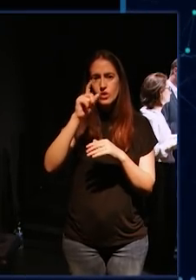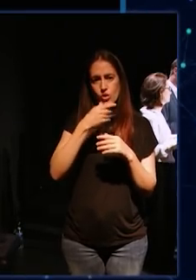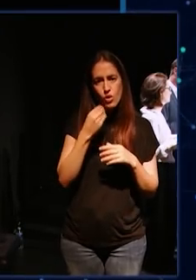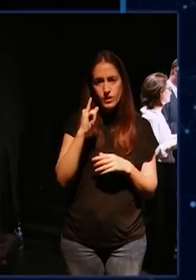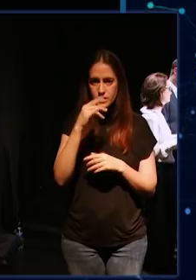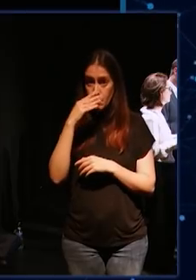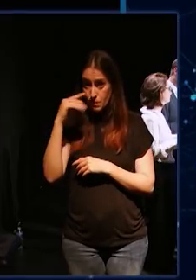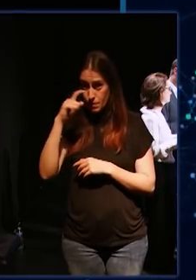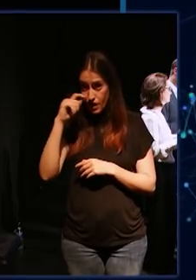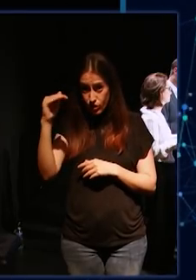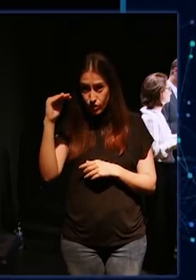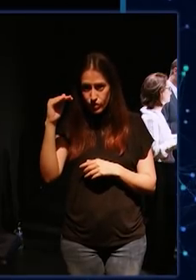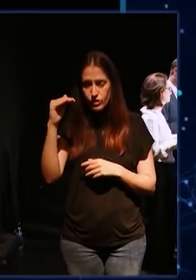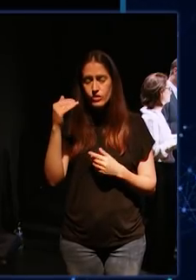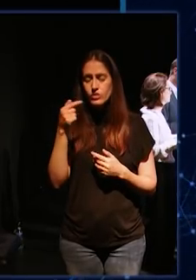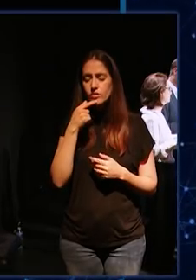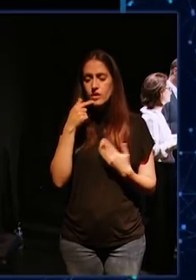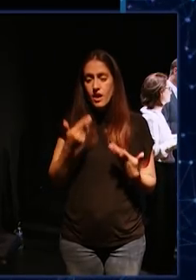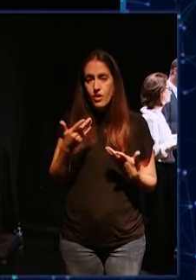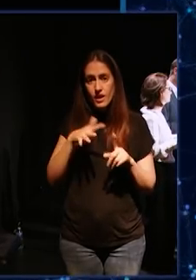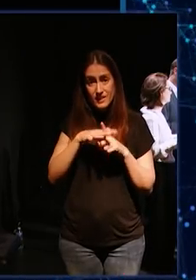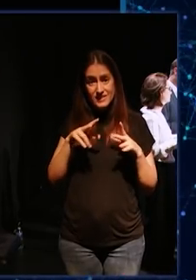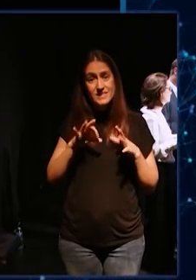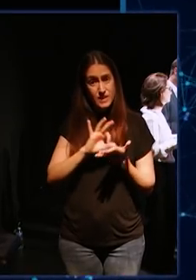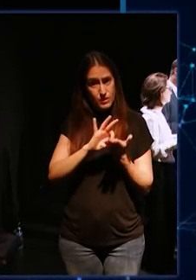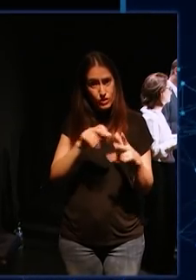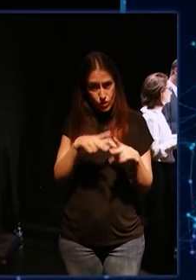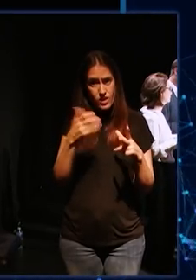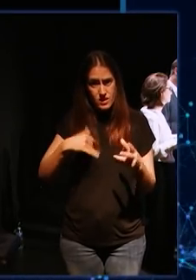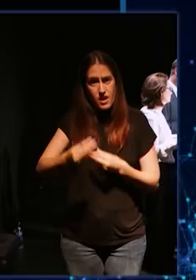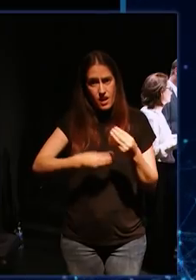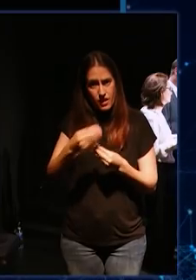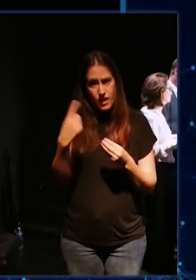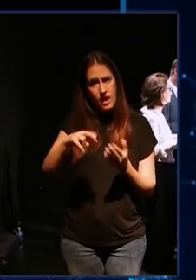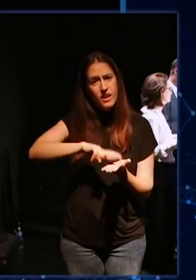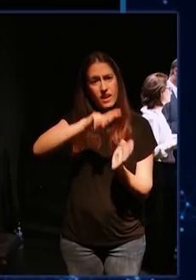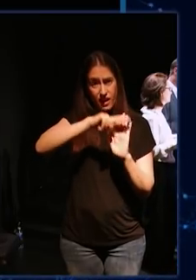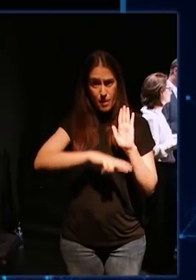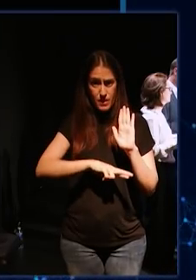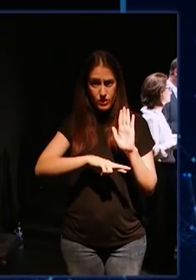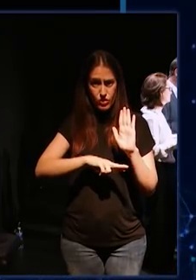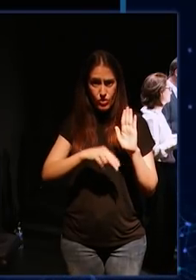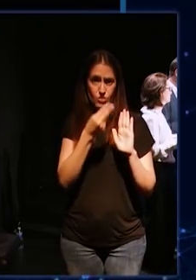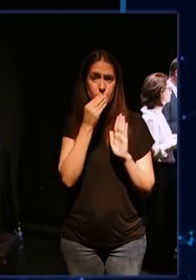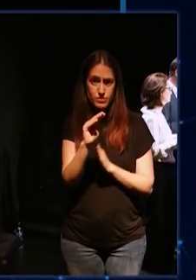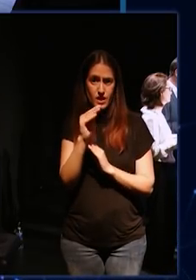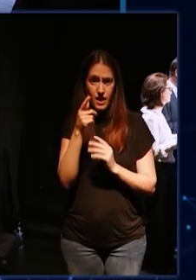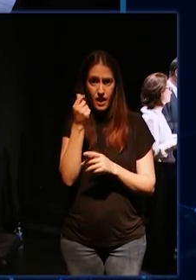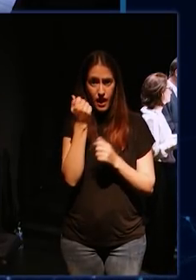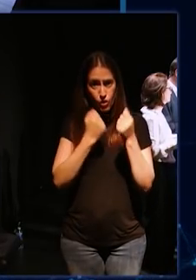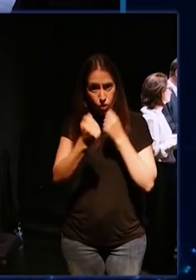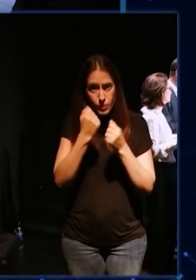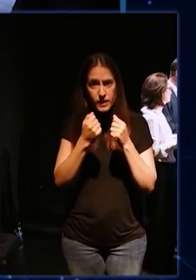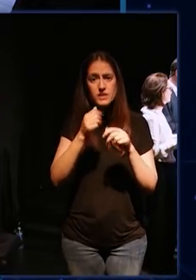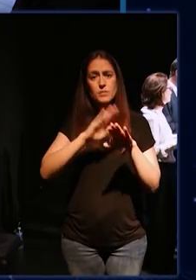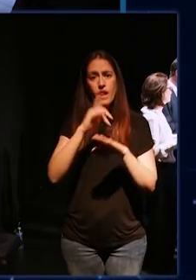d'oferir ajuts al lloguer. Això actualment a serveis socials ja ho fa. Hi ha un reglament de prestacions econòmiques en què s'ofereixen ajuts al lloguer tant per entrar-hi